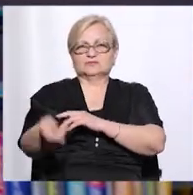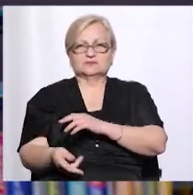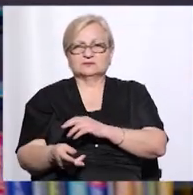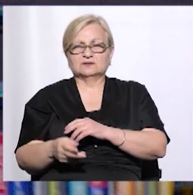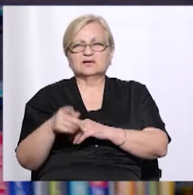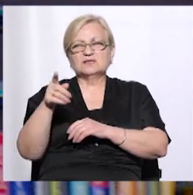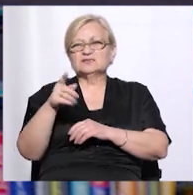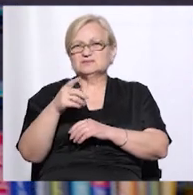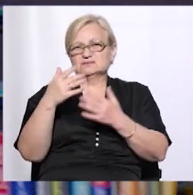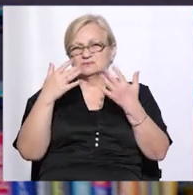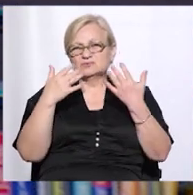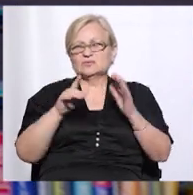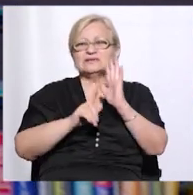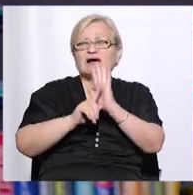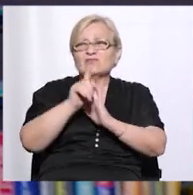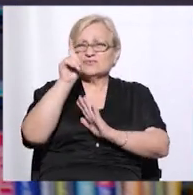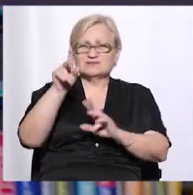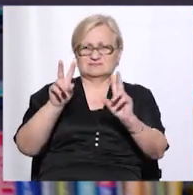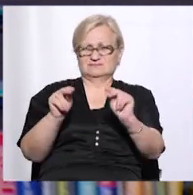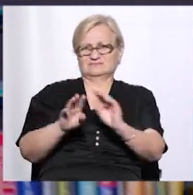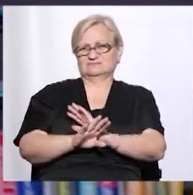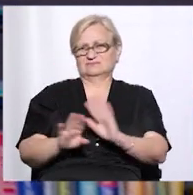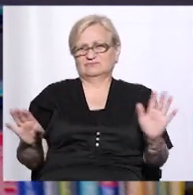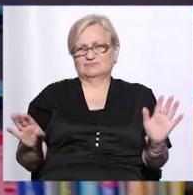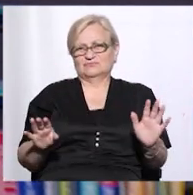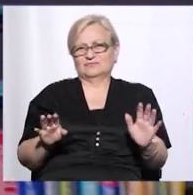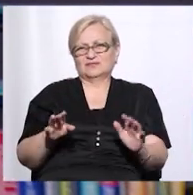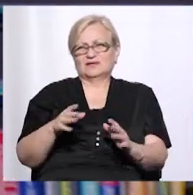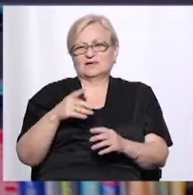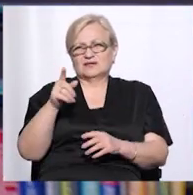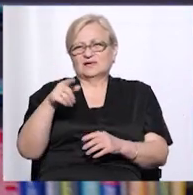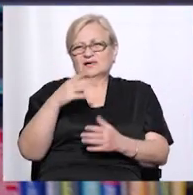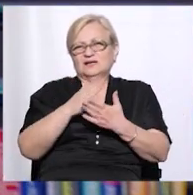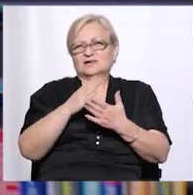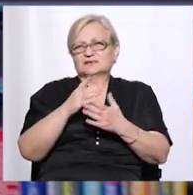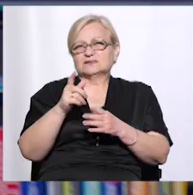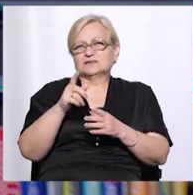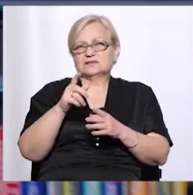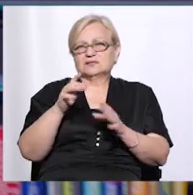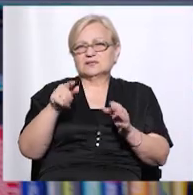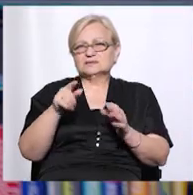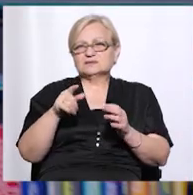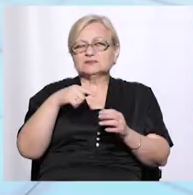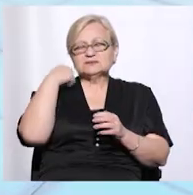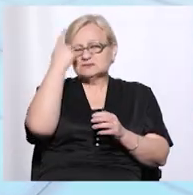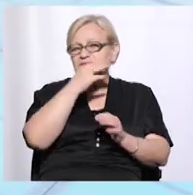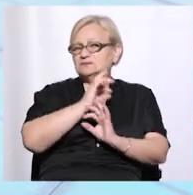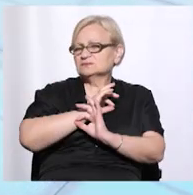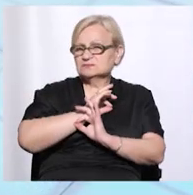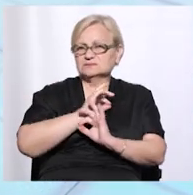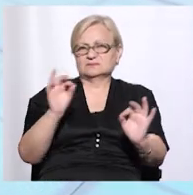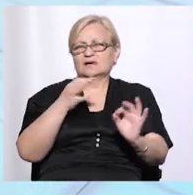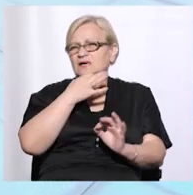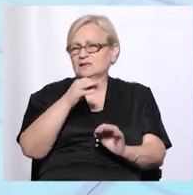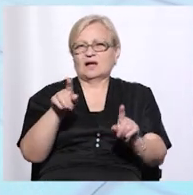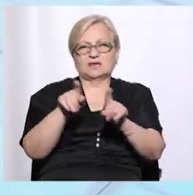თავიდანვე მსხვერპლია. აი, რაღაცა ლაზისტანის ზღვაუღელავს, ნუ არ ვიცი, არამიციერი სილამაზეა შორენა,